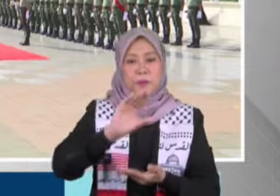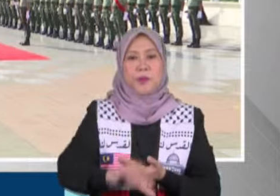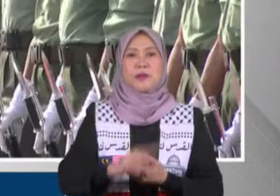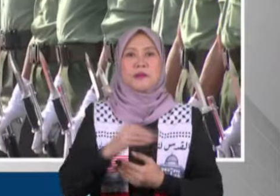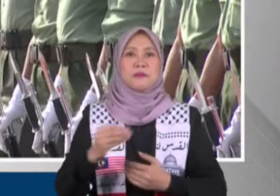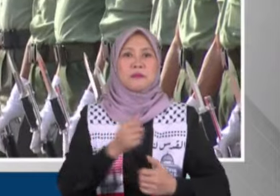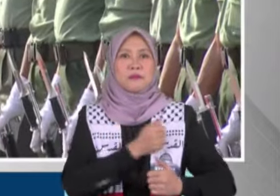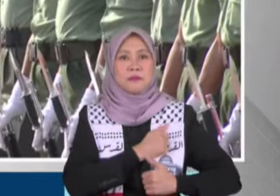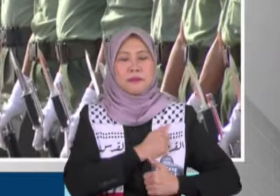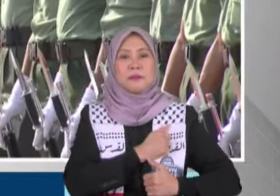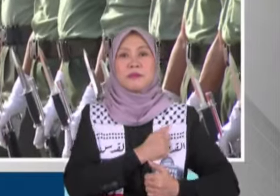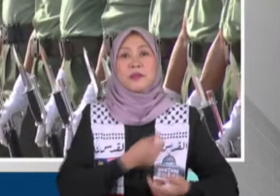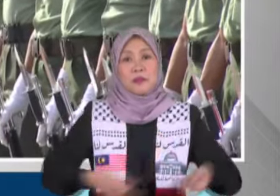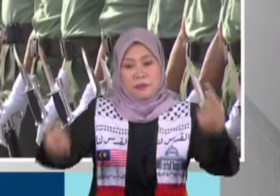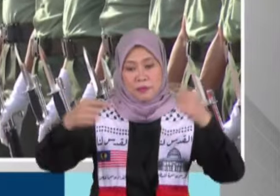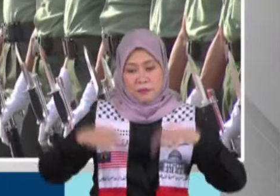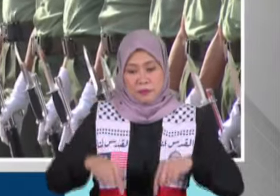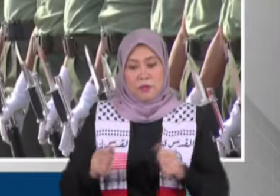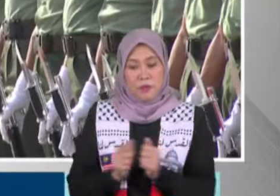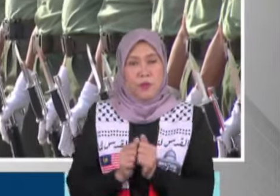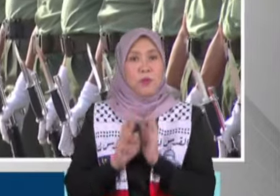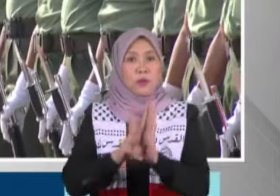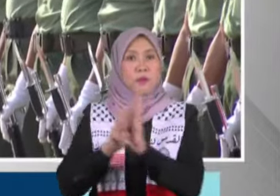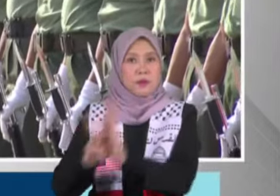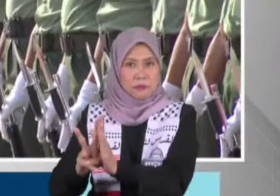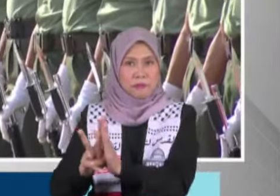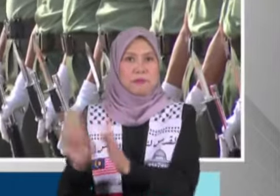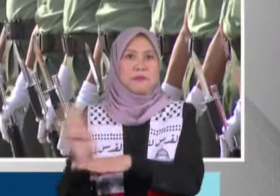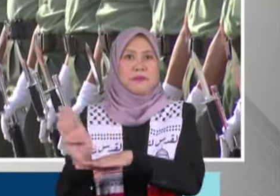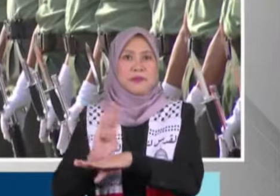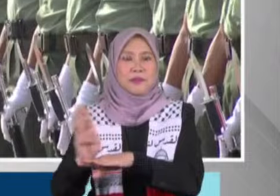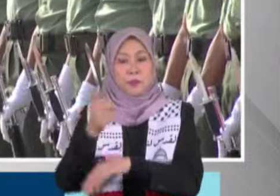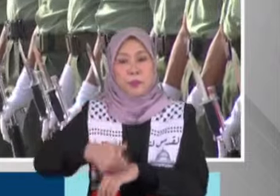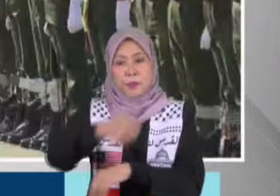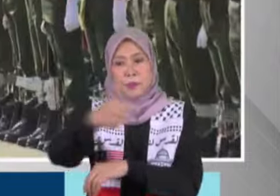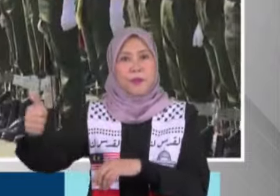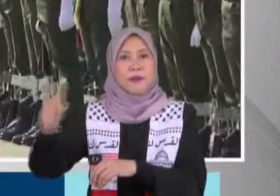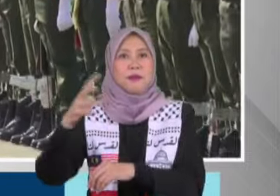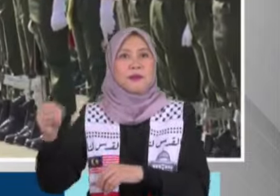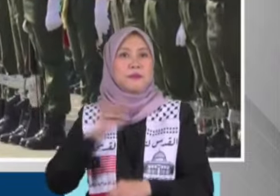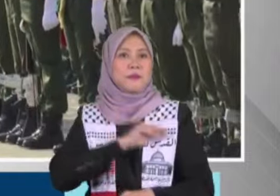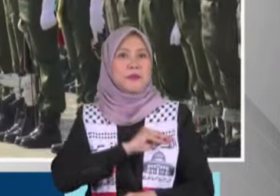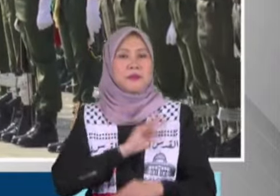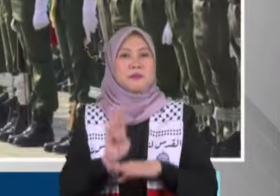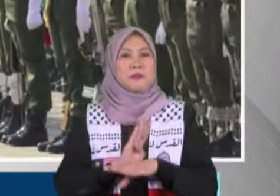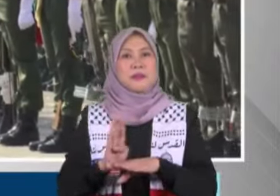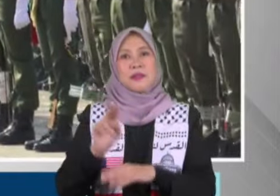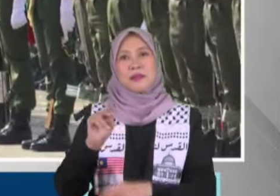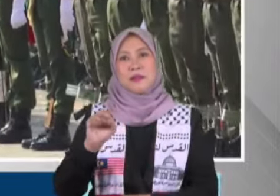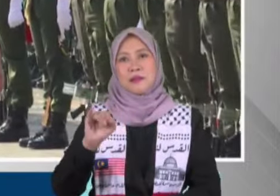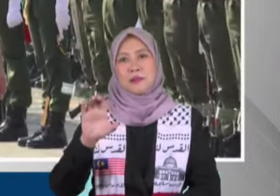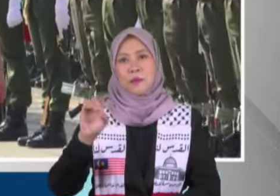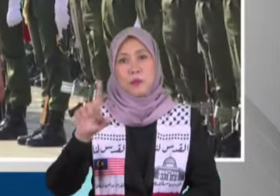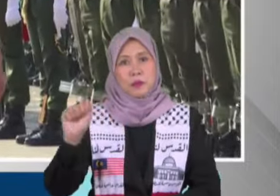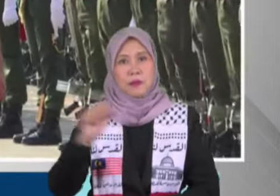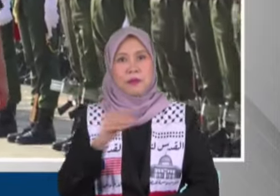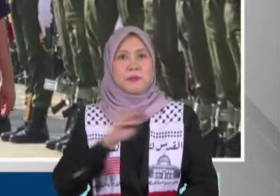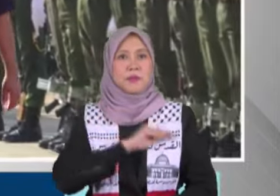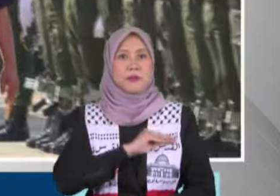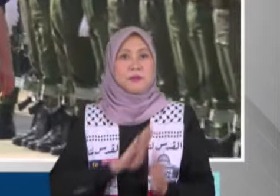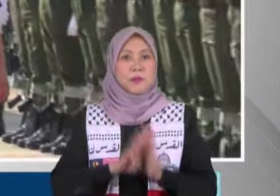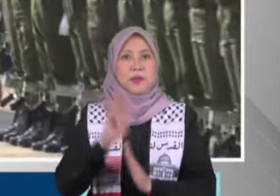pertahanan. Kedatangan Luxon akan diiringi delegasi perniagaan kanan selain ditemani Menteri Perdagangan Negara Nicola Greig dan Menteri